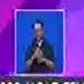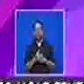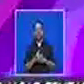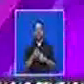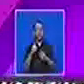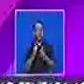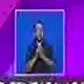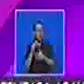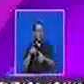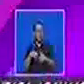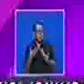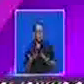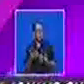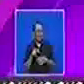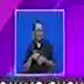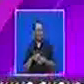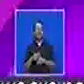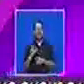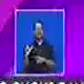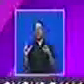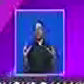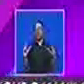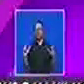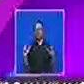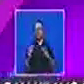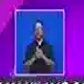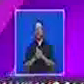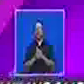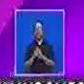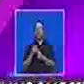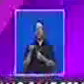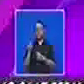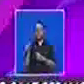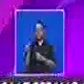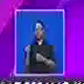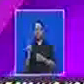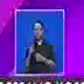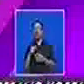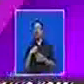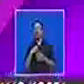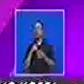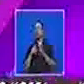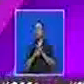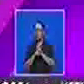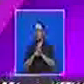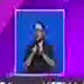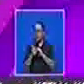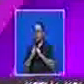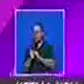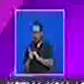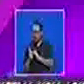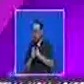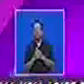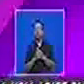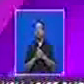para paslon akan kembali diuji dengan studi kasus. Masing-masing pasangan calon akan memilih studi